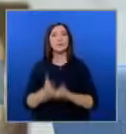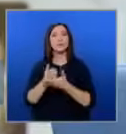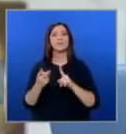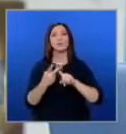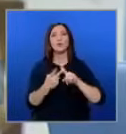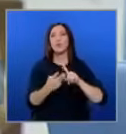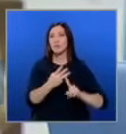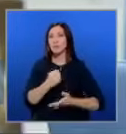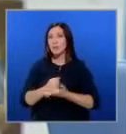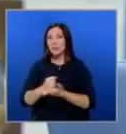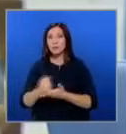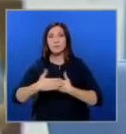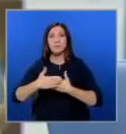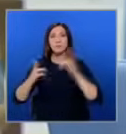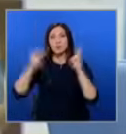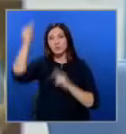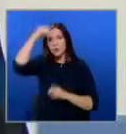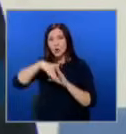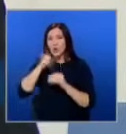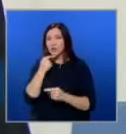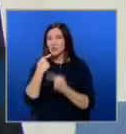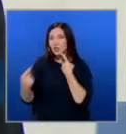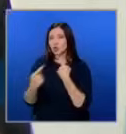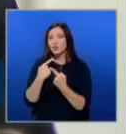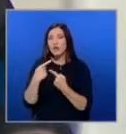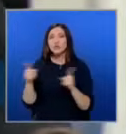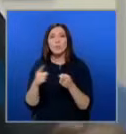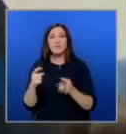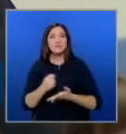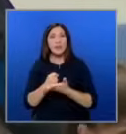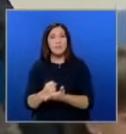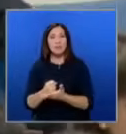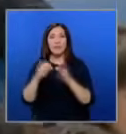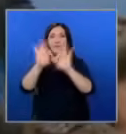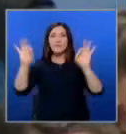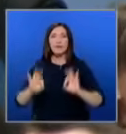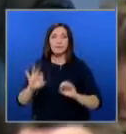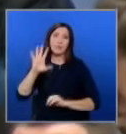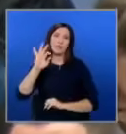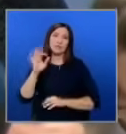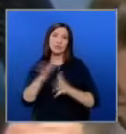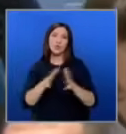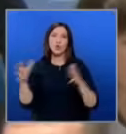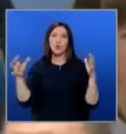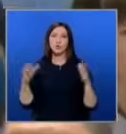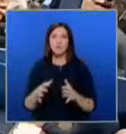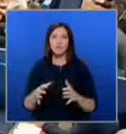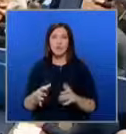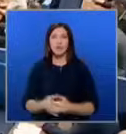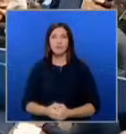и третия мандат, а ПП-ДБ отказаха да разговарят за управленски мандат в рамките на 50-тото Народно събрание.